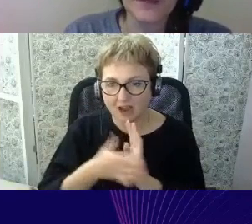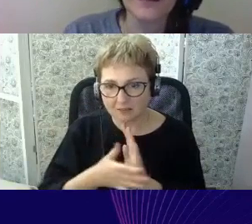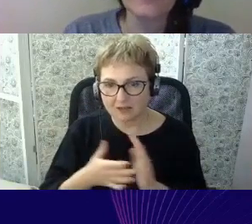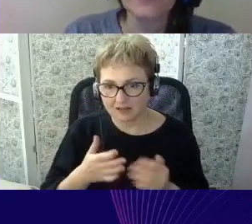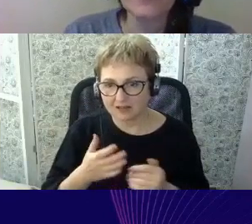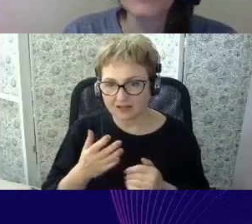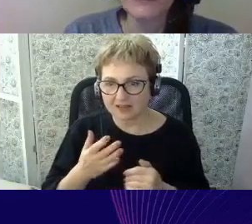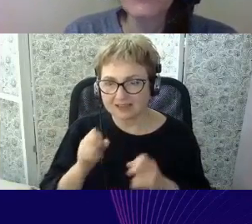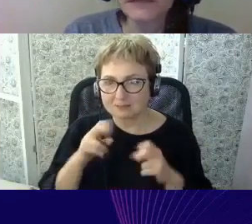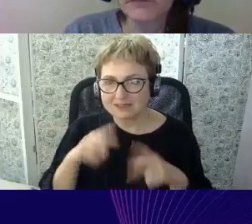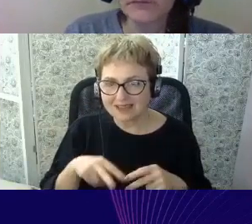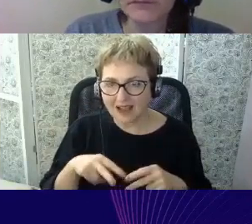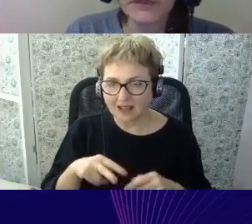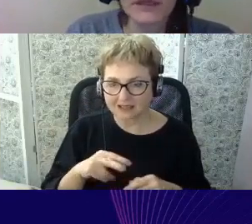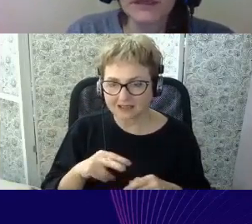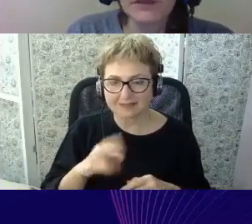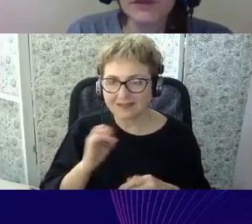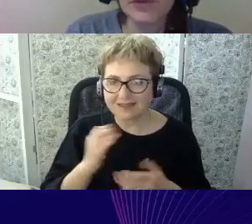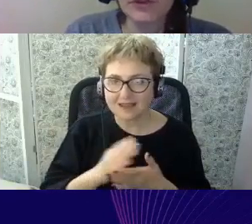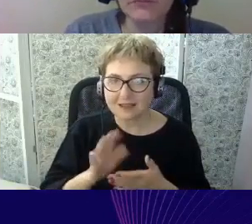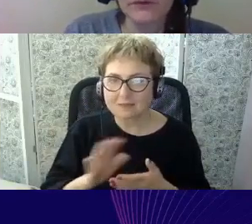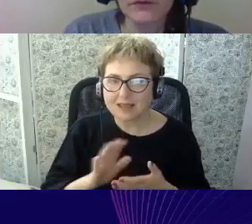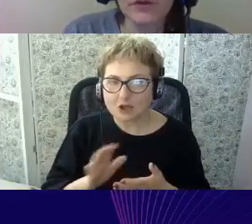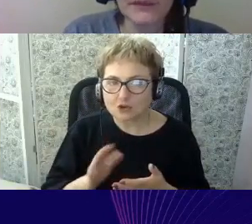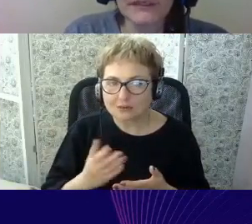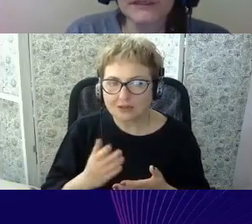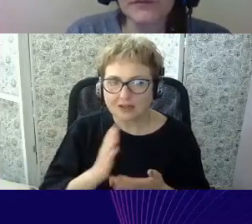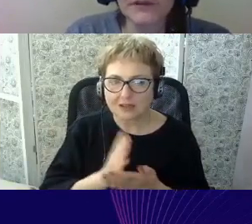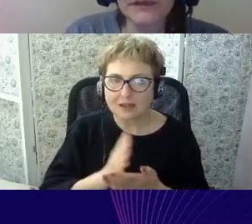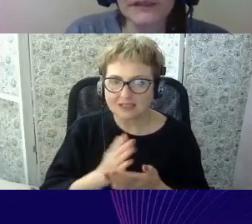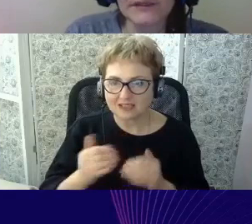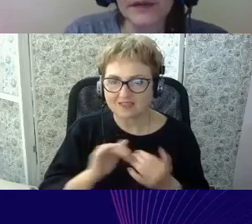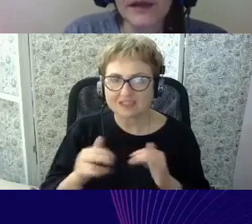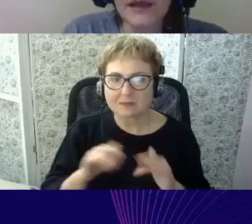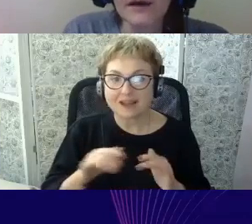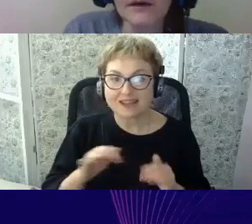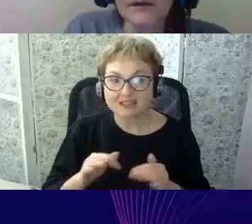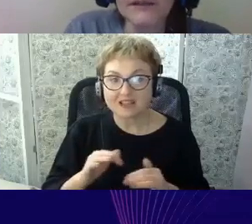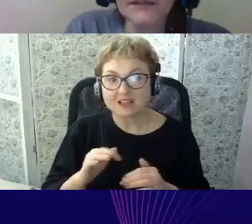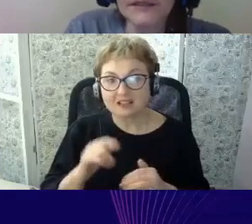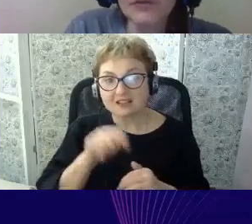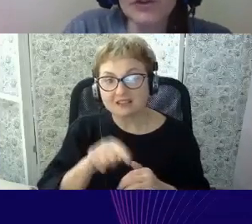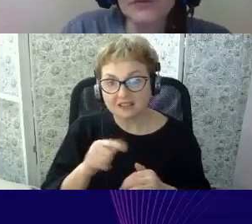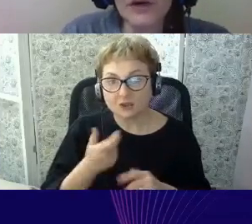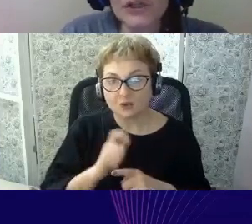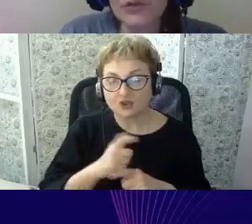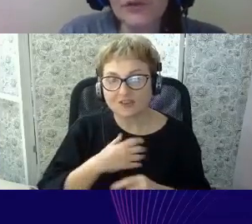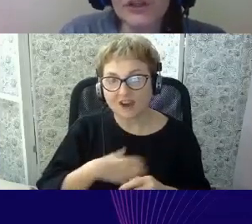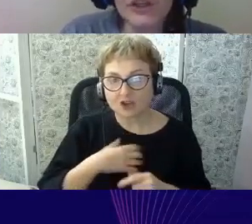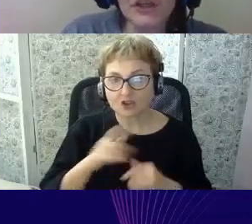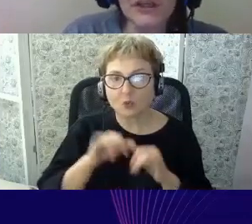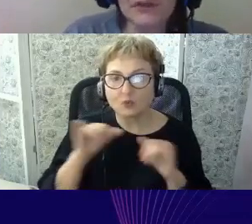осваиваемы специалистам, не имеющим, ну, непосредственного взаимодействия. Здесь очень